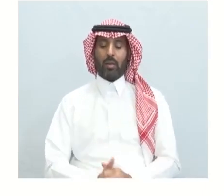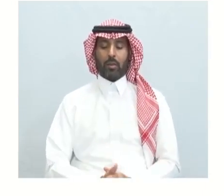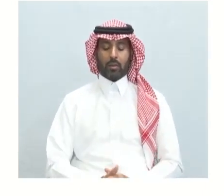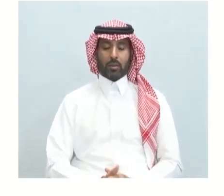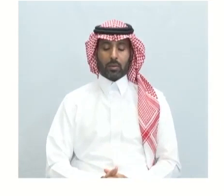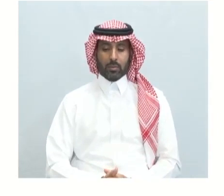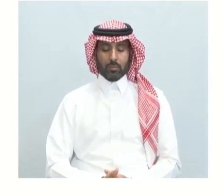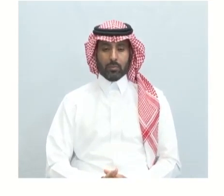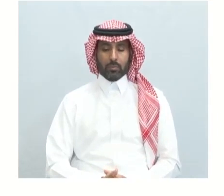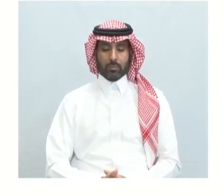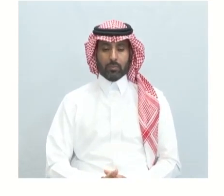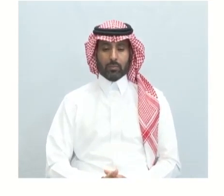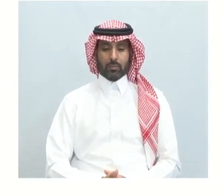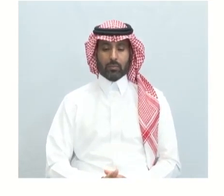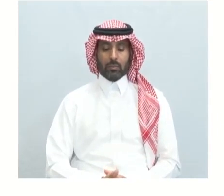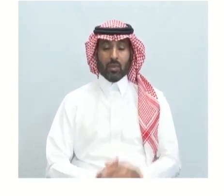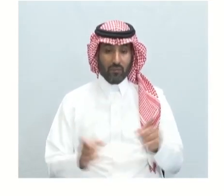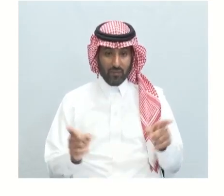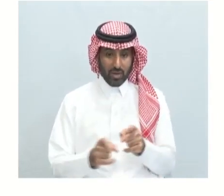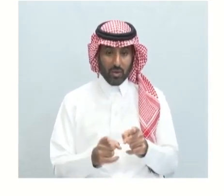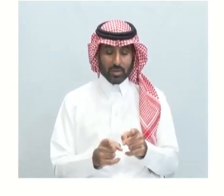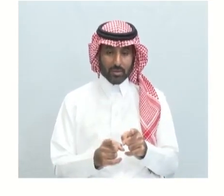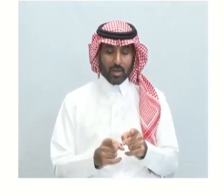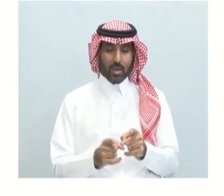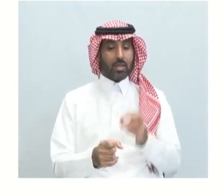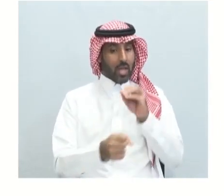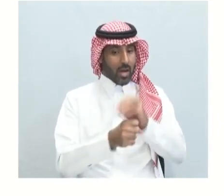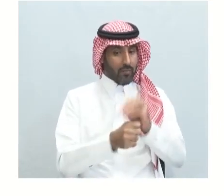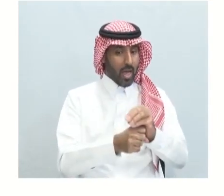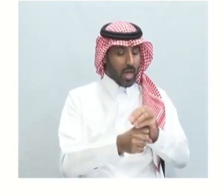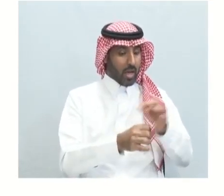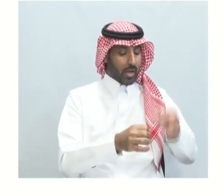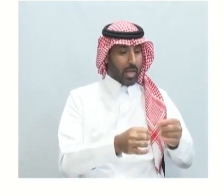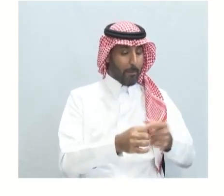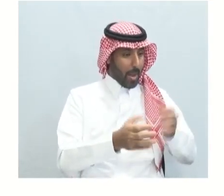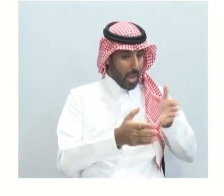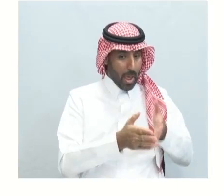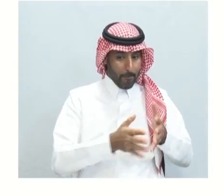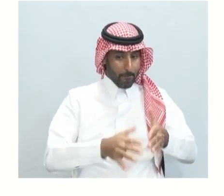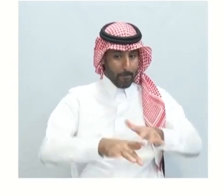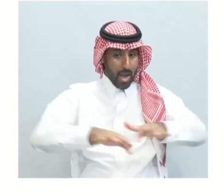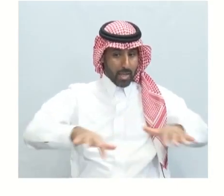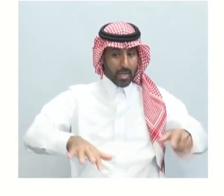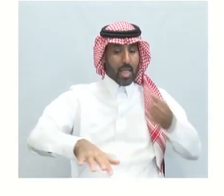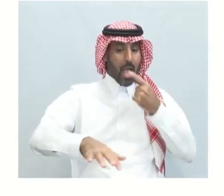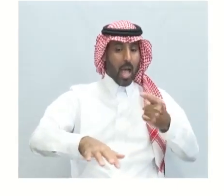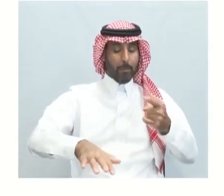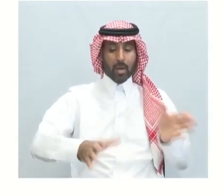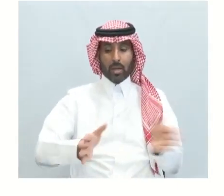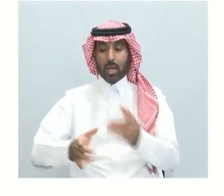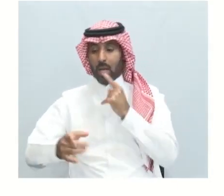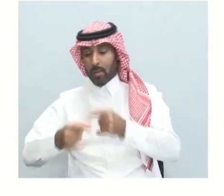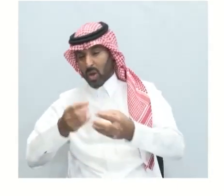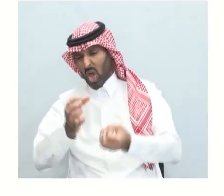اقليم السباخ في الخلاصه تعرفنا على اقليم البحر الاحمر واقليم